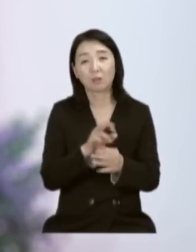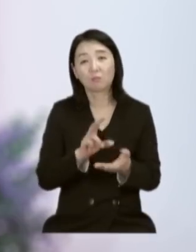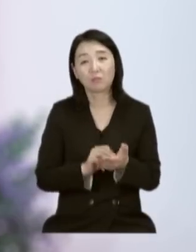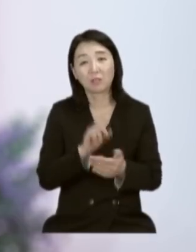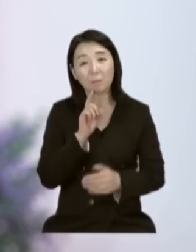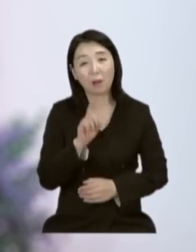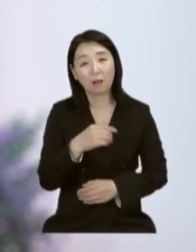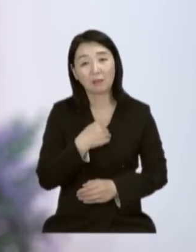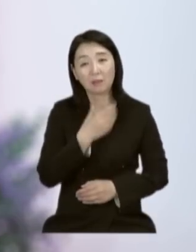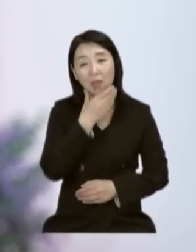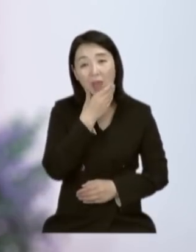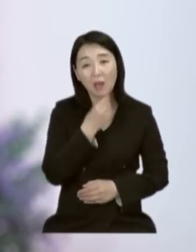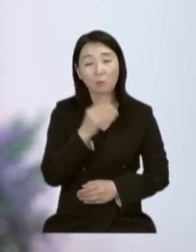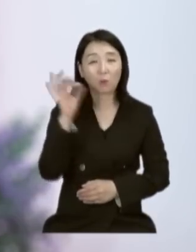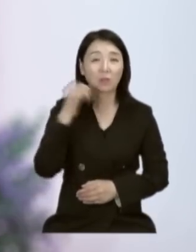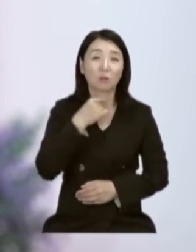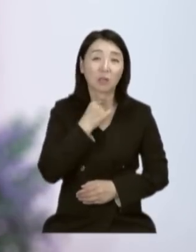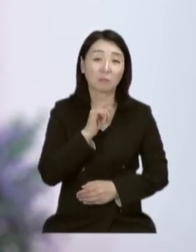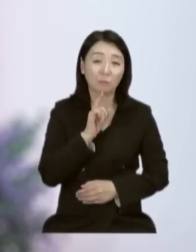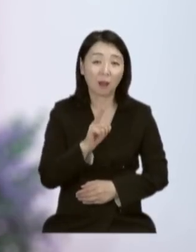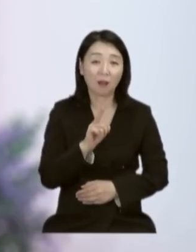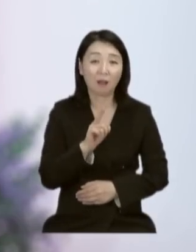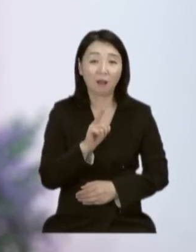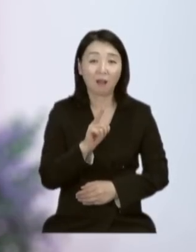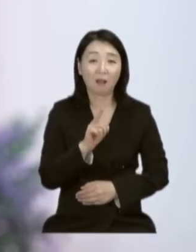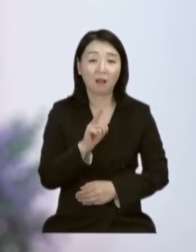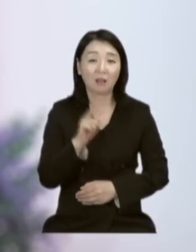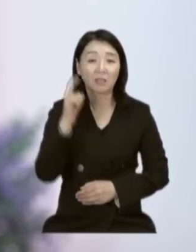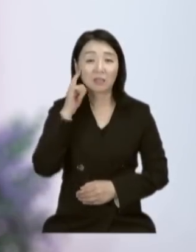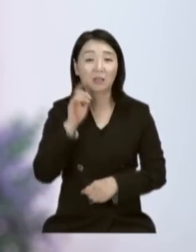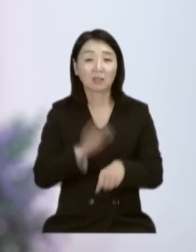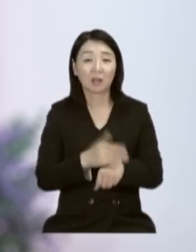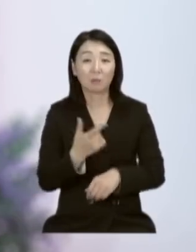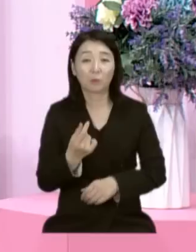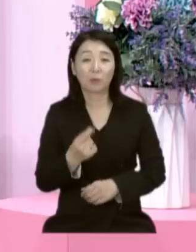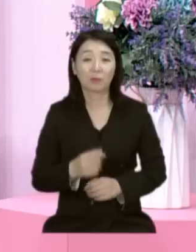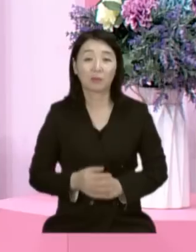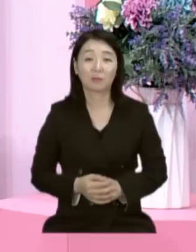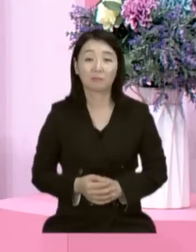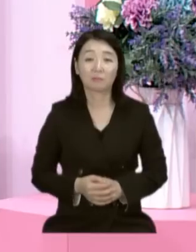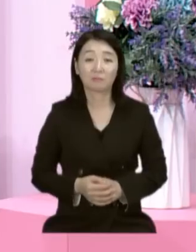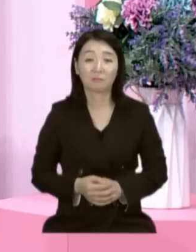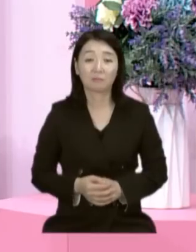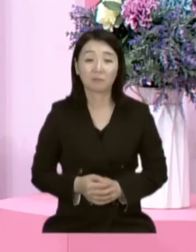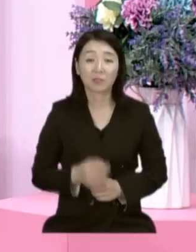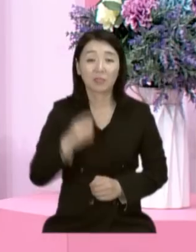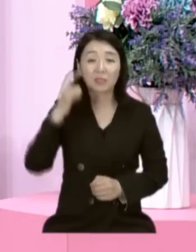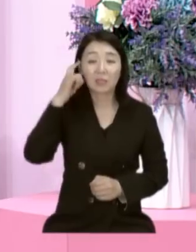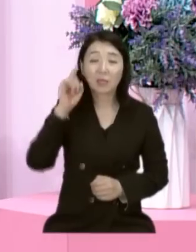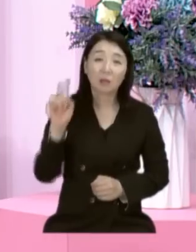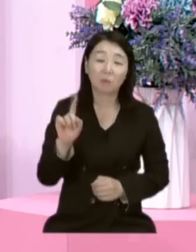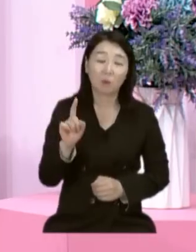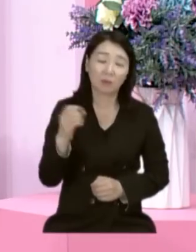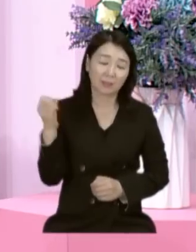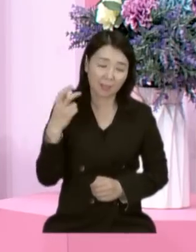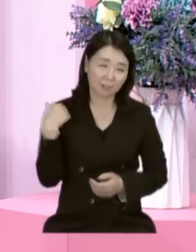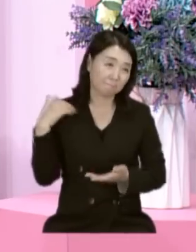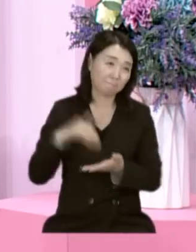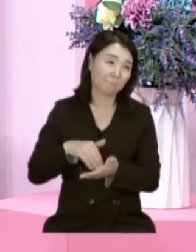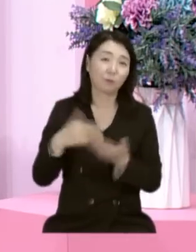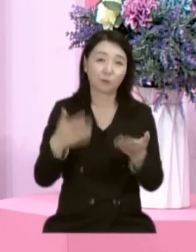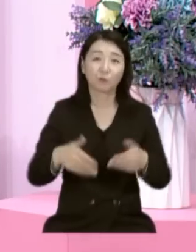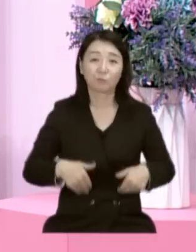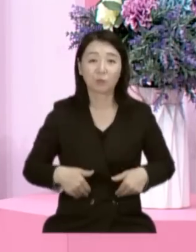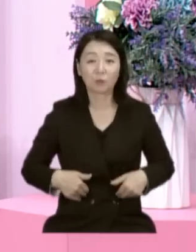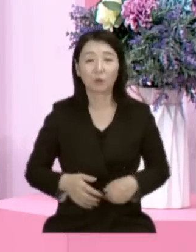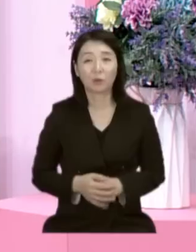내 행복을 찾고 살겠다. 다 잘못된 생각들이거든요. 그렇죠. 이 생각을 리셋을 시켜줘야 되겠다.